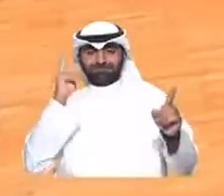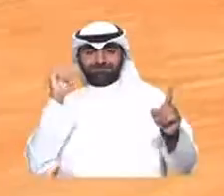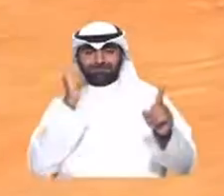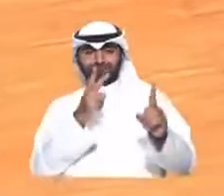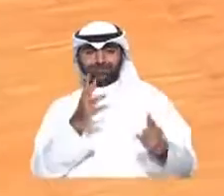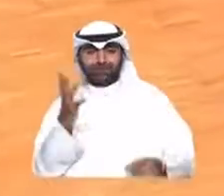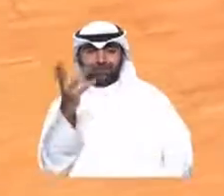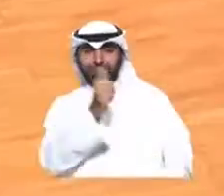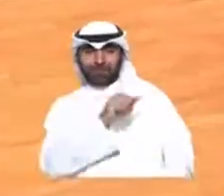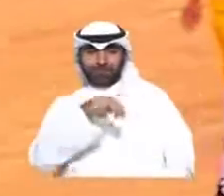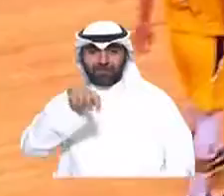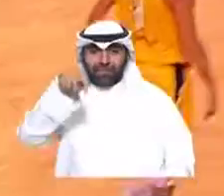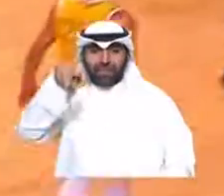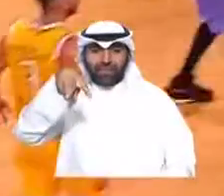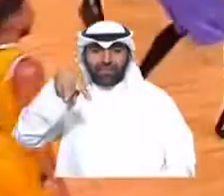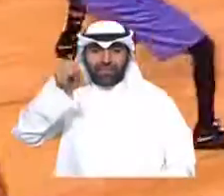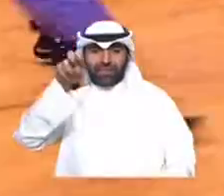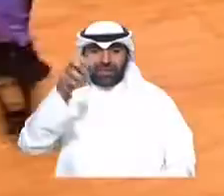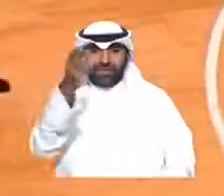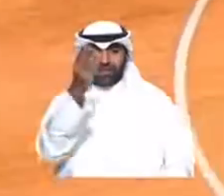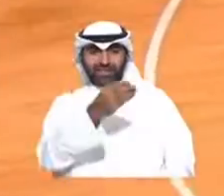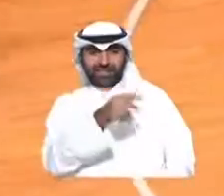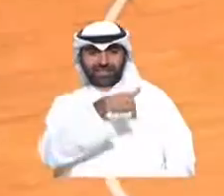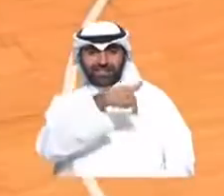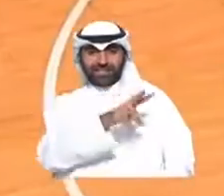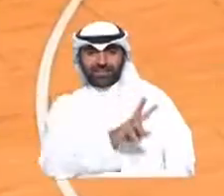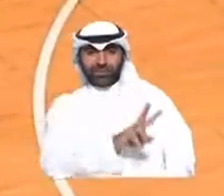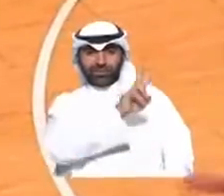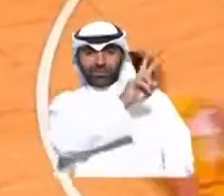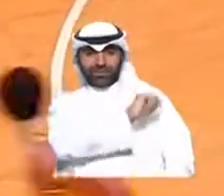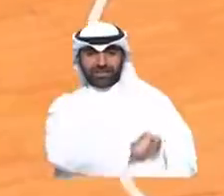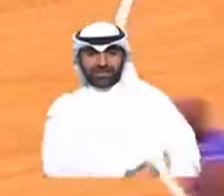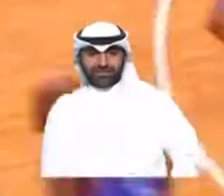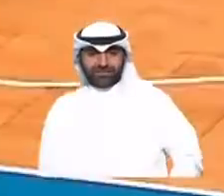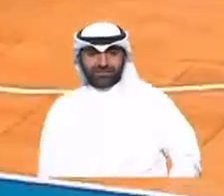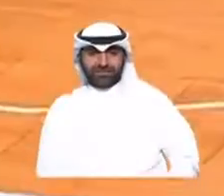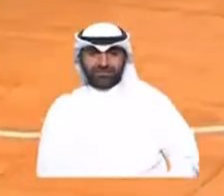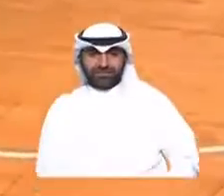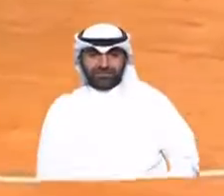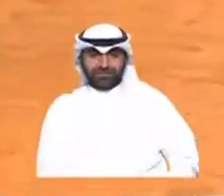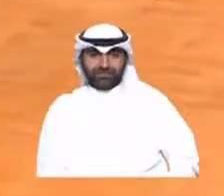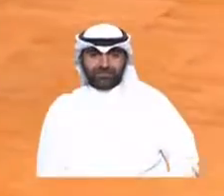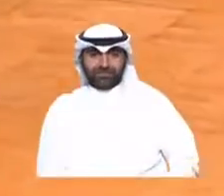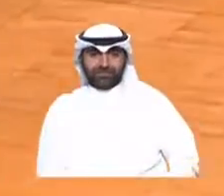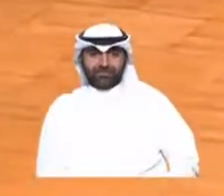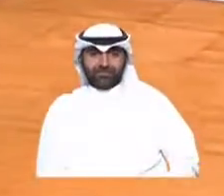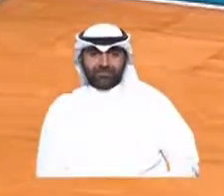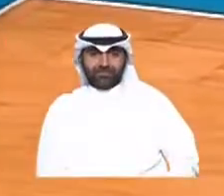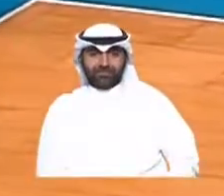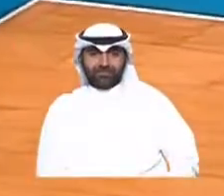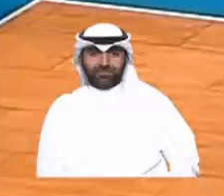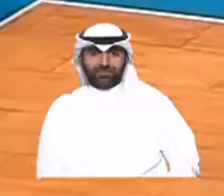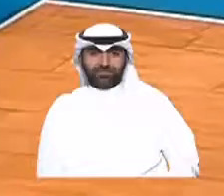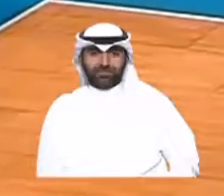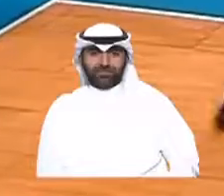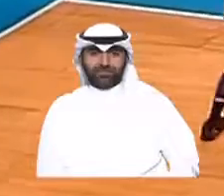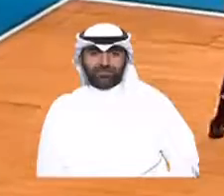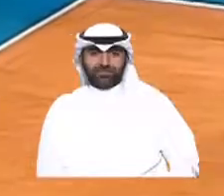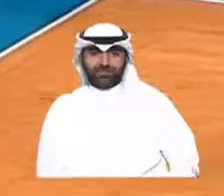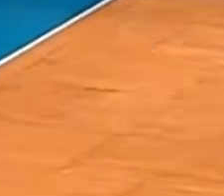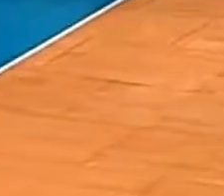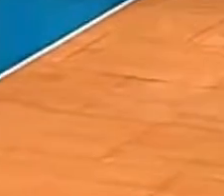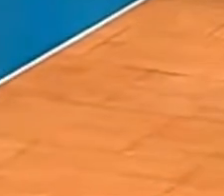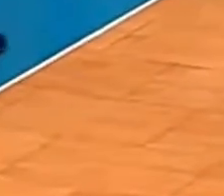بنتيجة 80 نقطة مقابل 76. غفلة تايم اوت، نادي بيروت عنده تايم